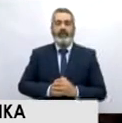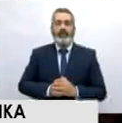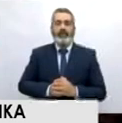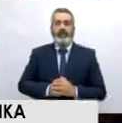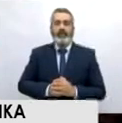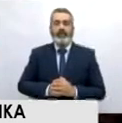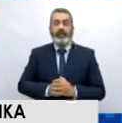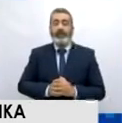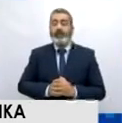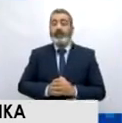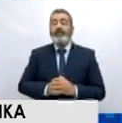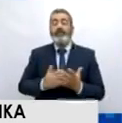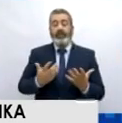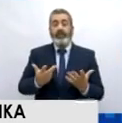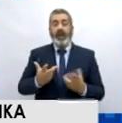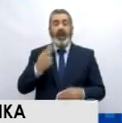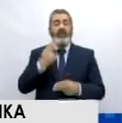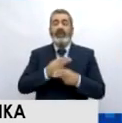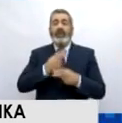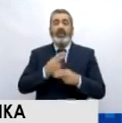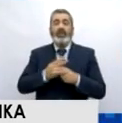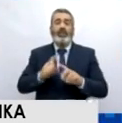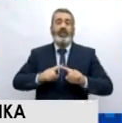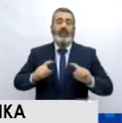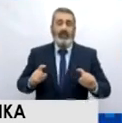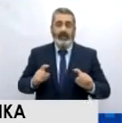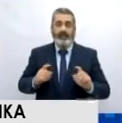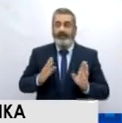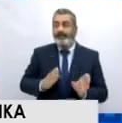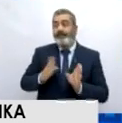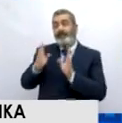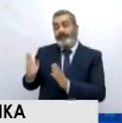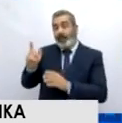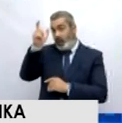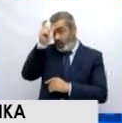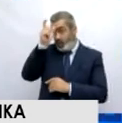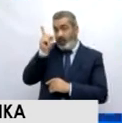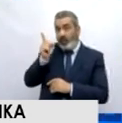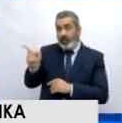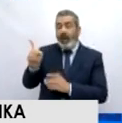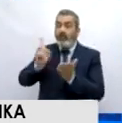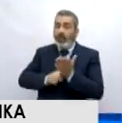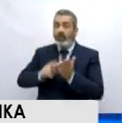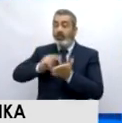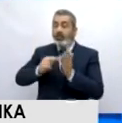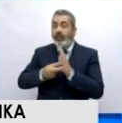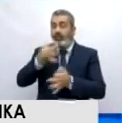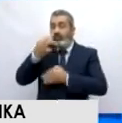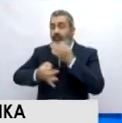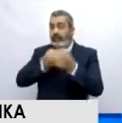είναι σημαντικό είναι με τη σειρά της η άλλη όχθη του Αιγαίου να φανεί προσεκτική στις λέξεις της και